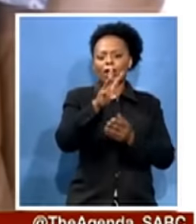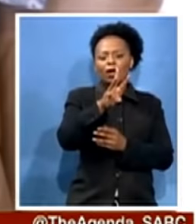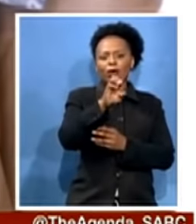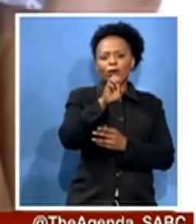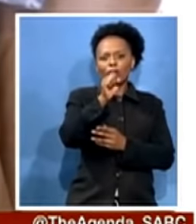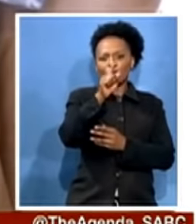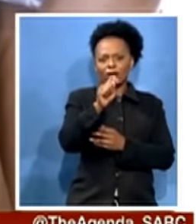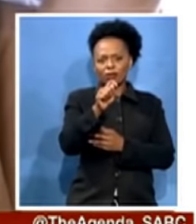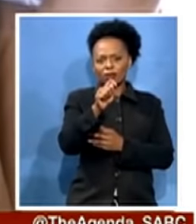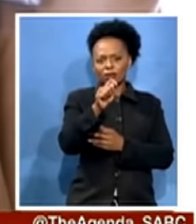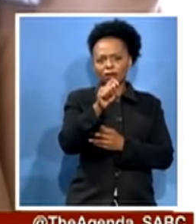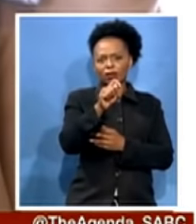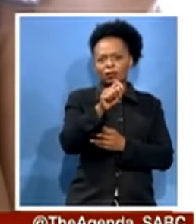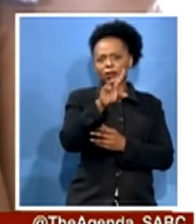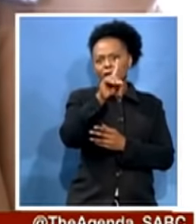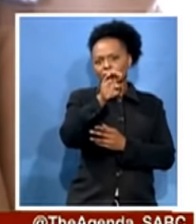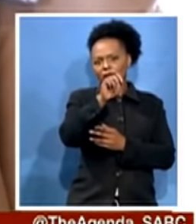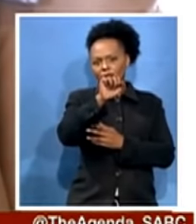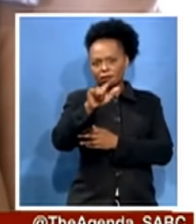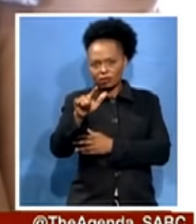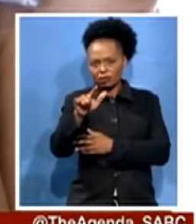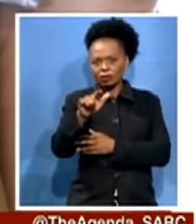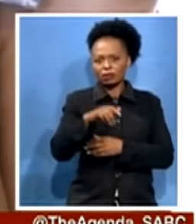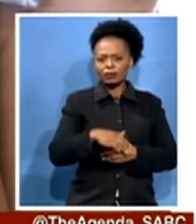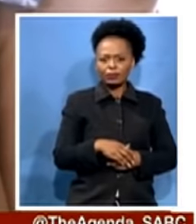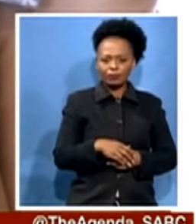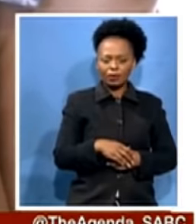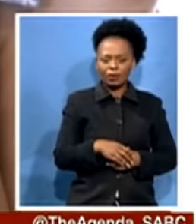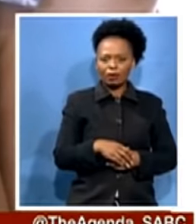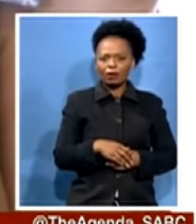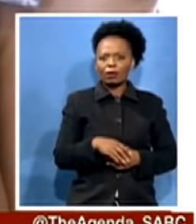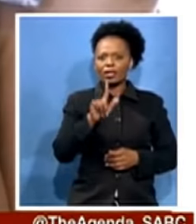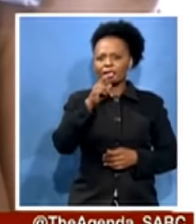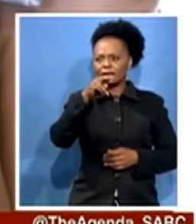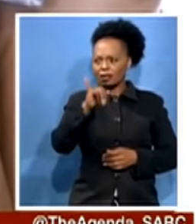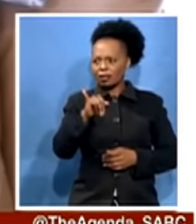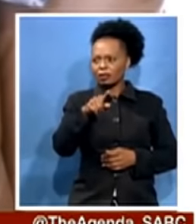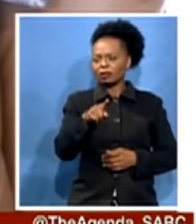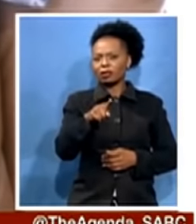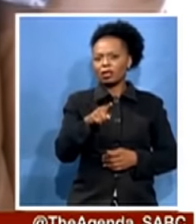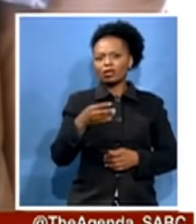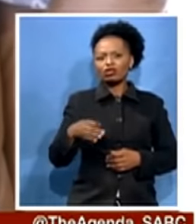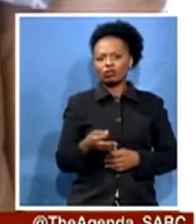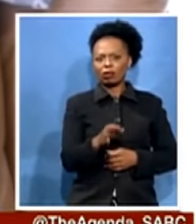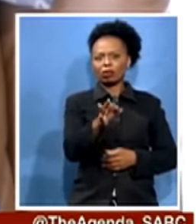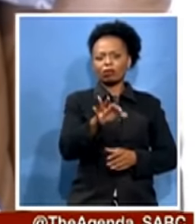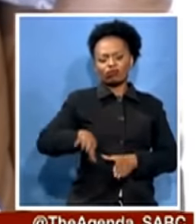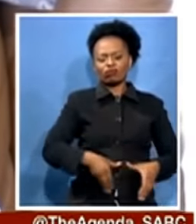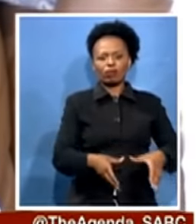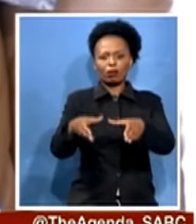uLindani ubedlalela ama-Sharks. Angiqale ekukhuleni kukaLindani. uLindani